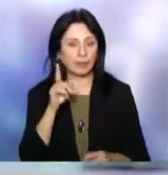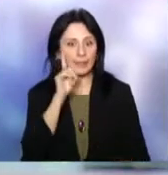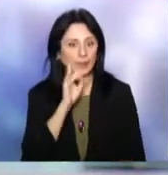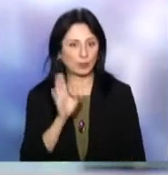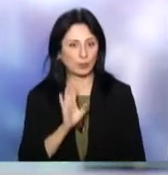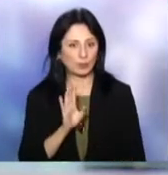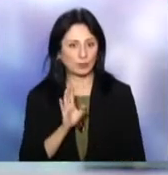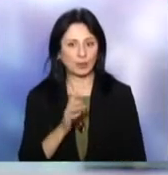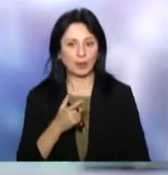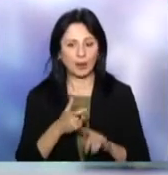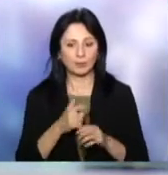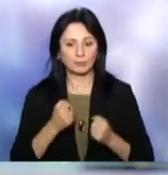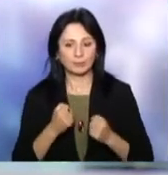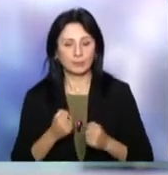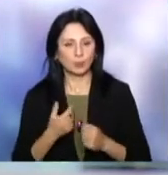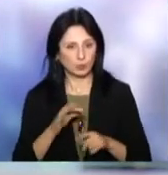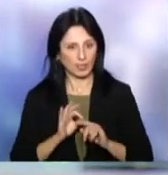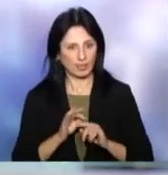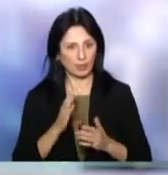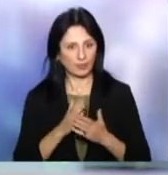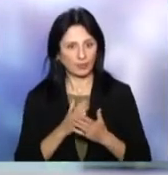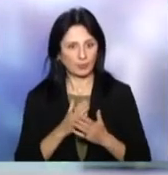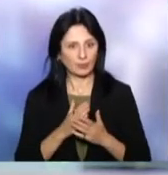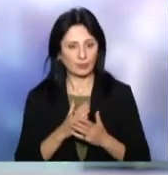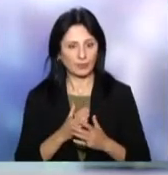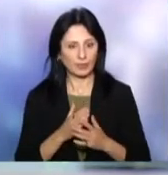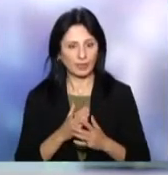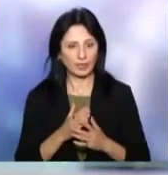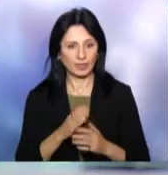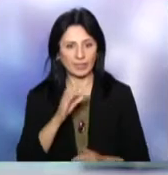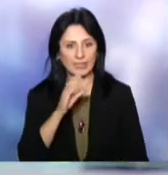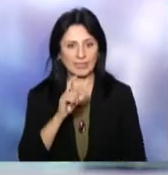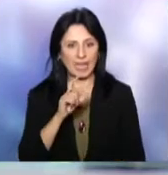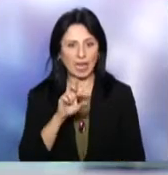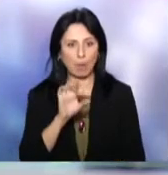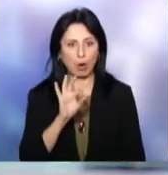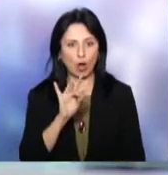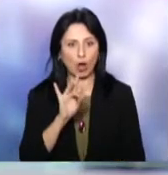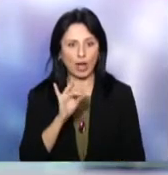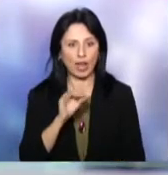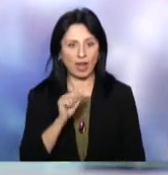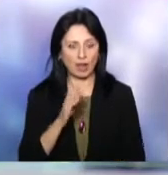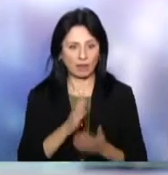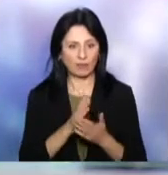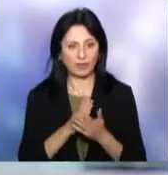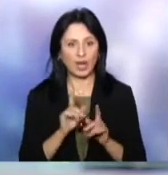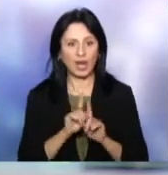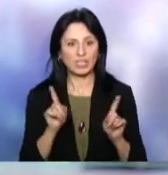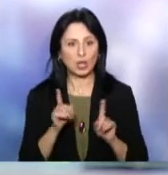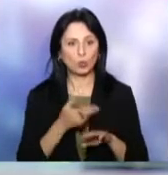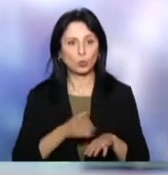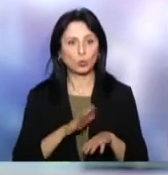ადამიანს ძაბავს, ხო? თორემ რასაკურველია სებორეა, ცხიმოვანი სებორეა, განსაკუთრებულად